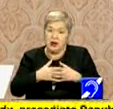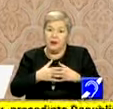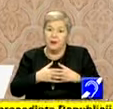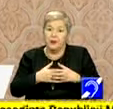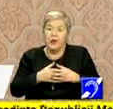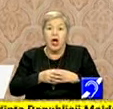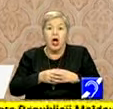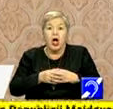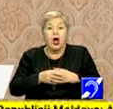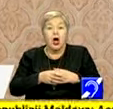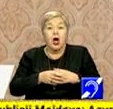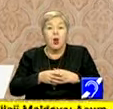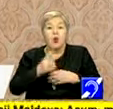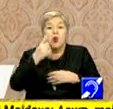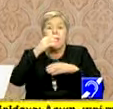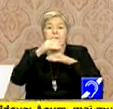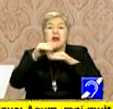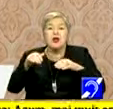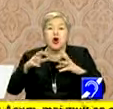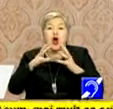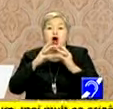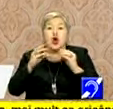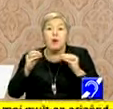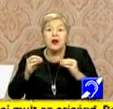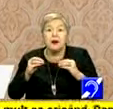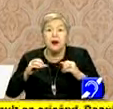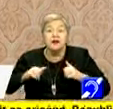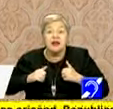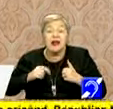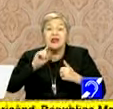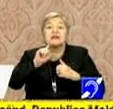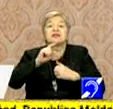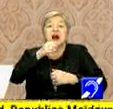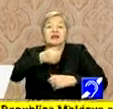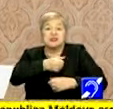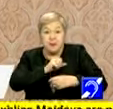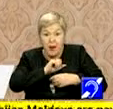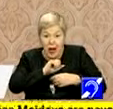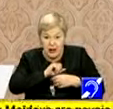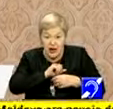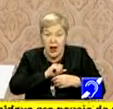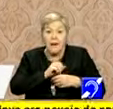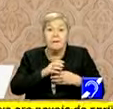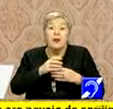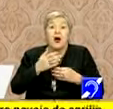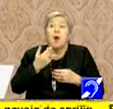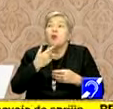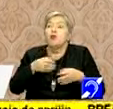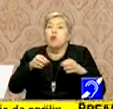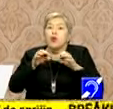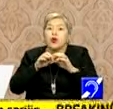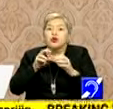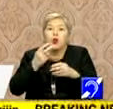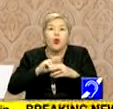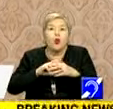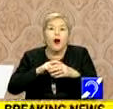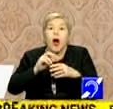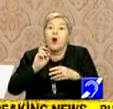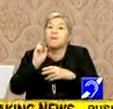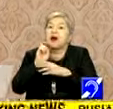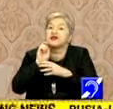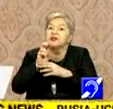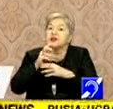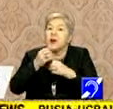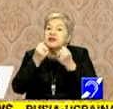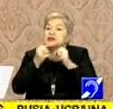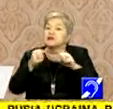bine de 1 milion de români care trăiesc în Spania, pentru felul în care au contribuit la dezvoltarea